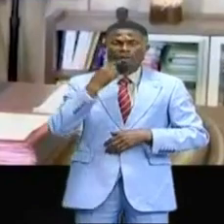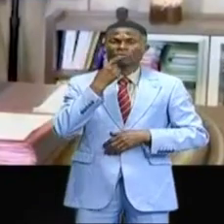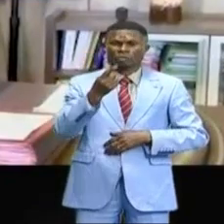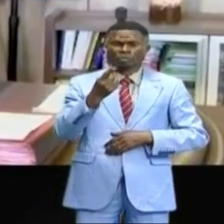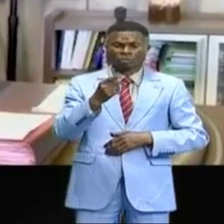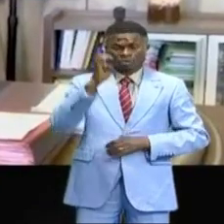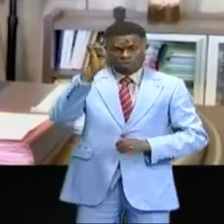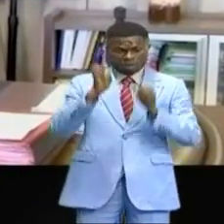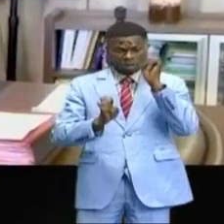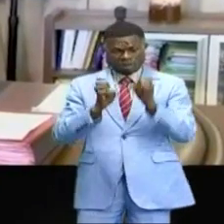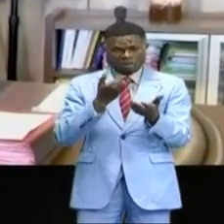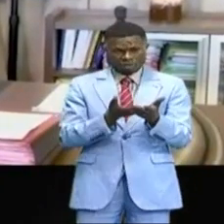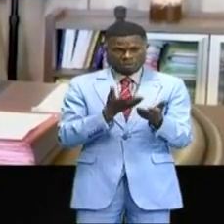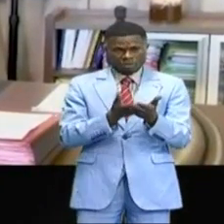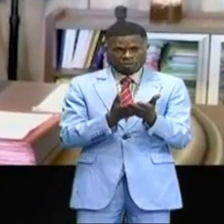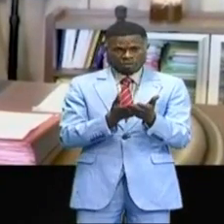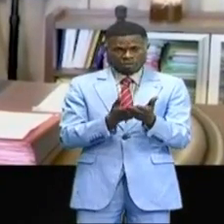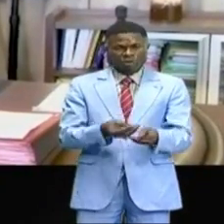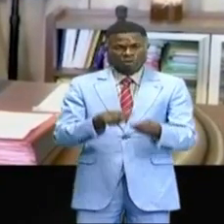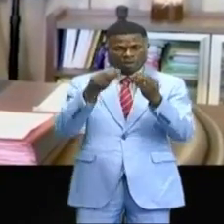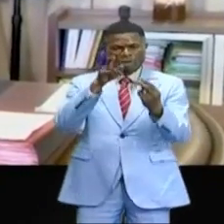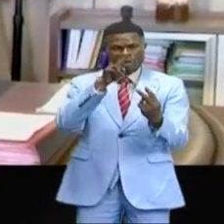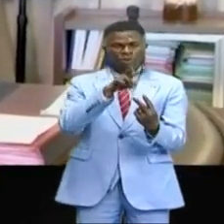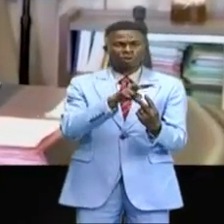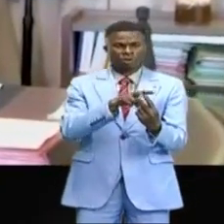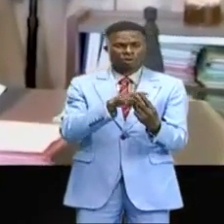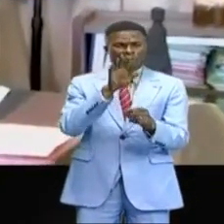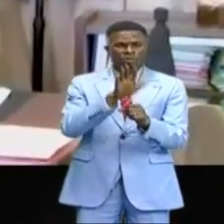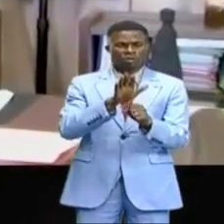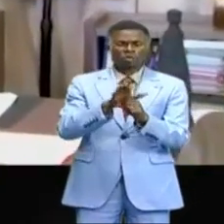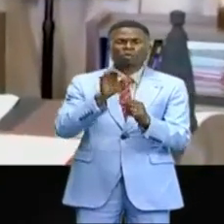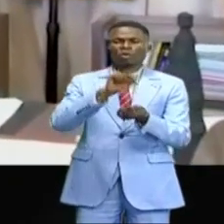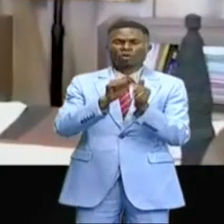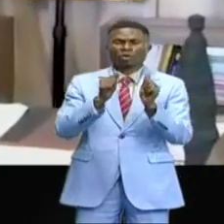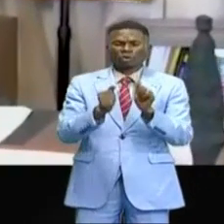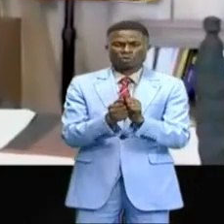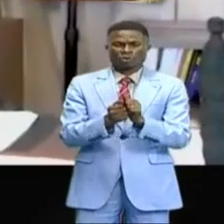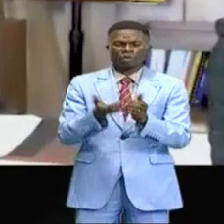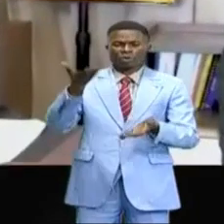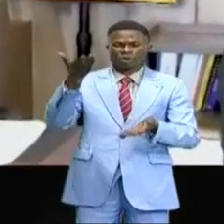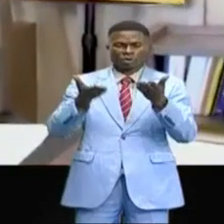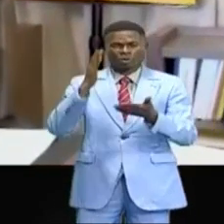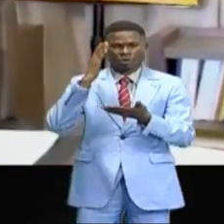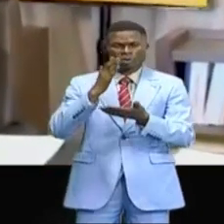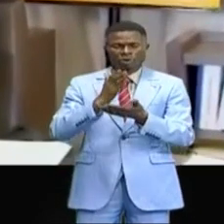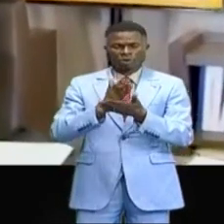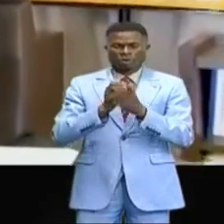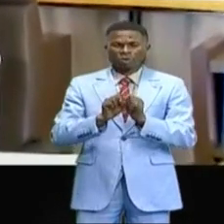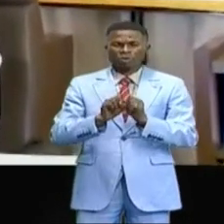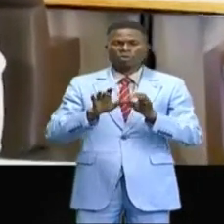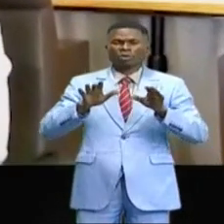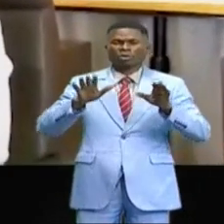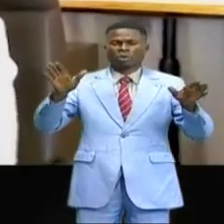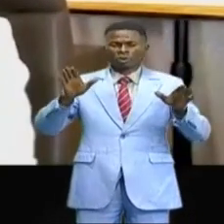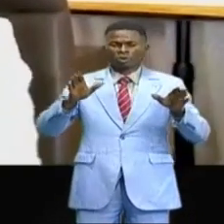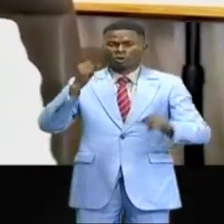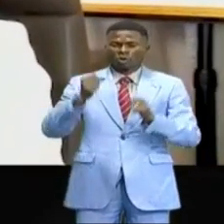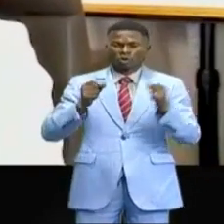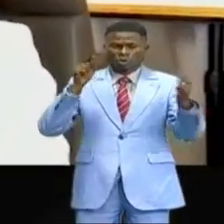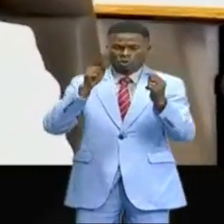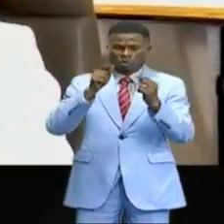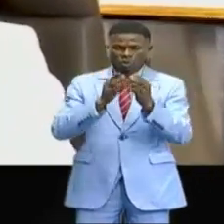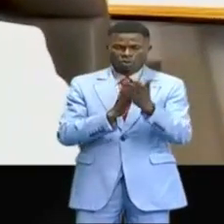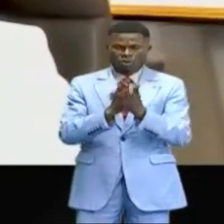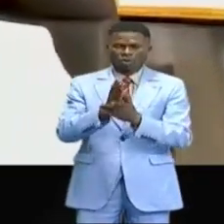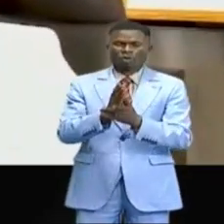cette évaluation a mis en évidence plusieurs problèmes et pesanteurs qui limitent l'expansion dynamique vertueuse à la